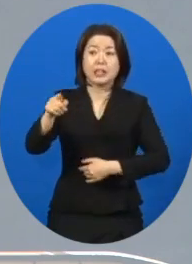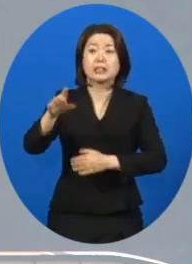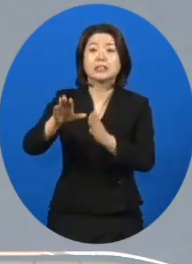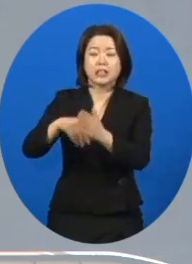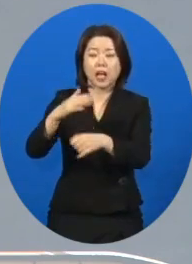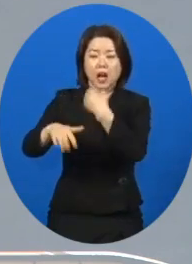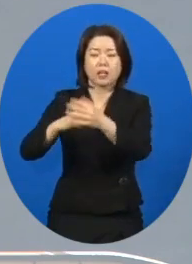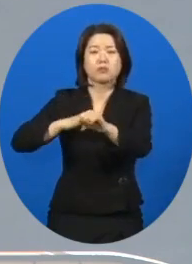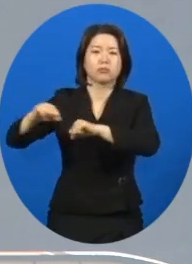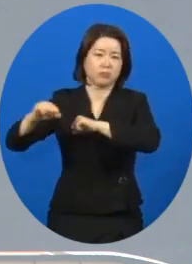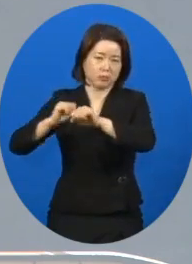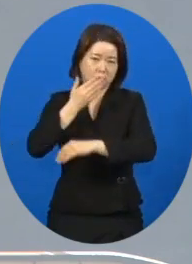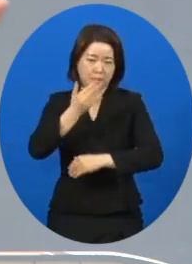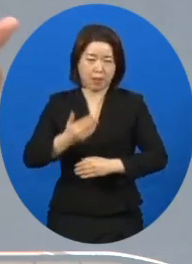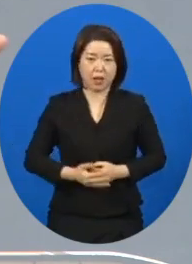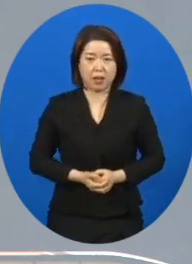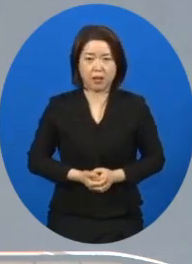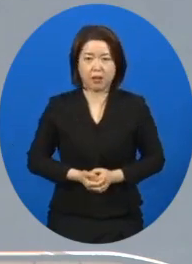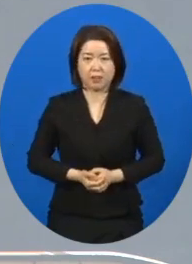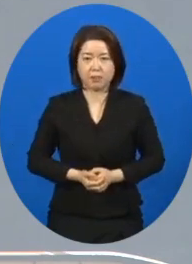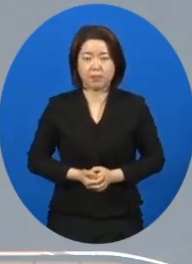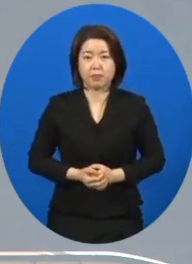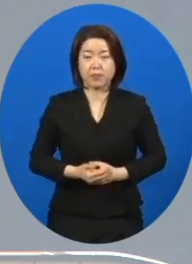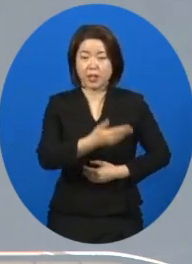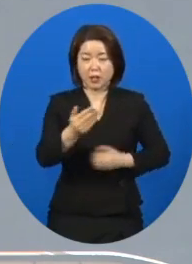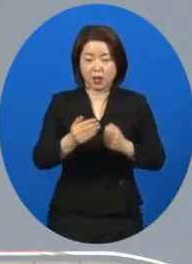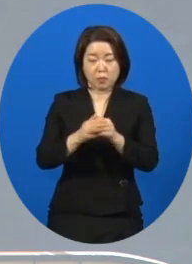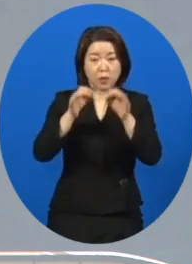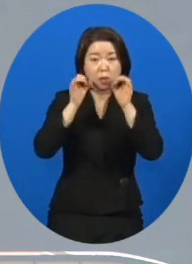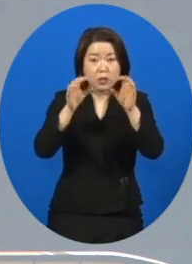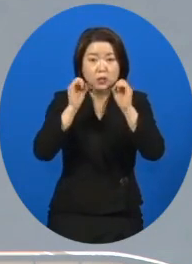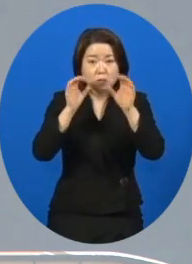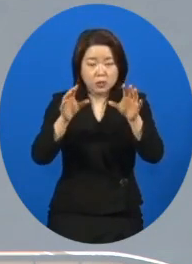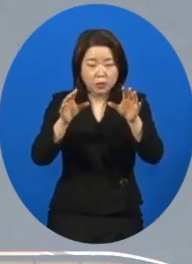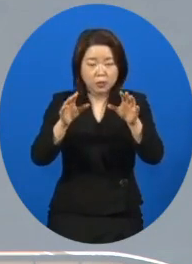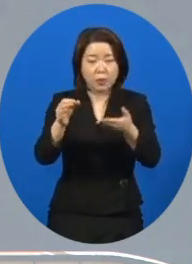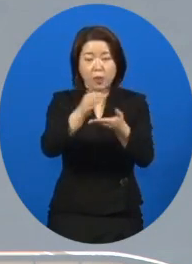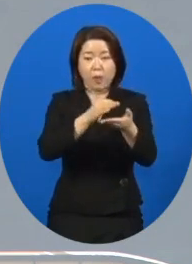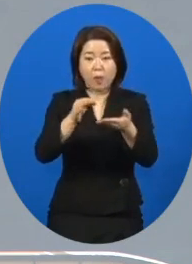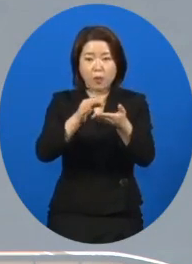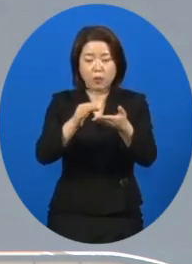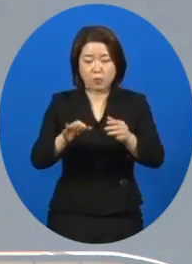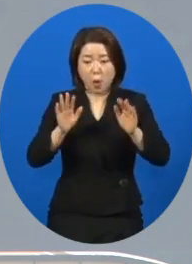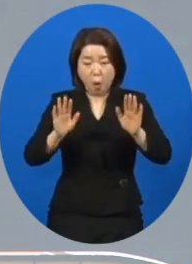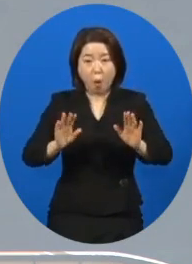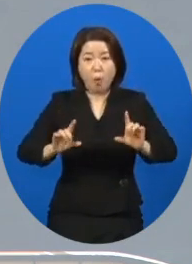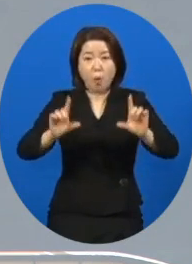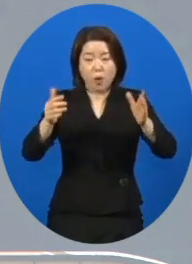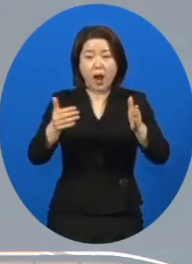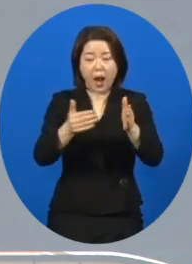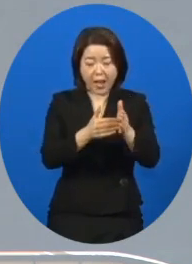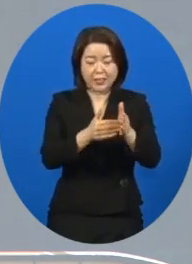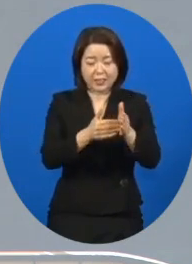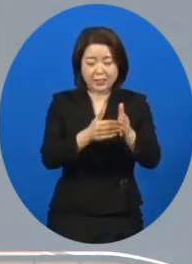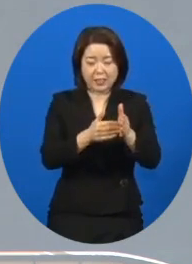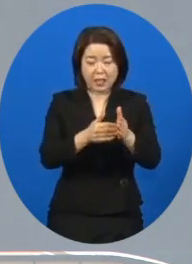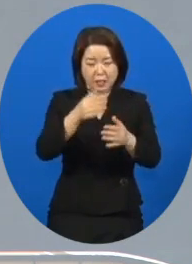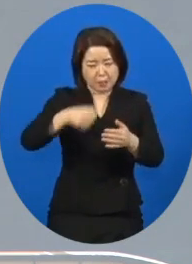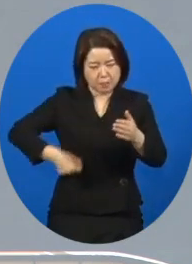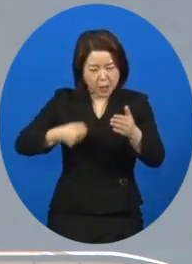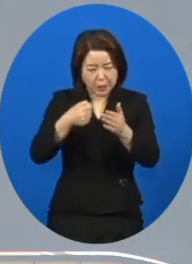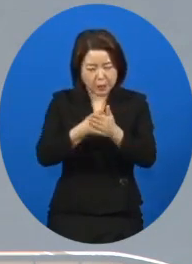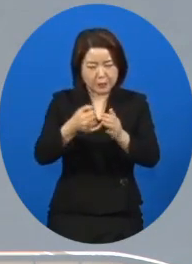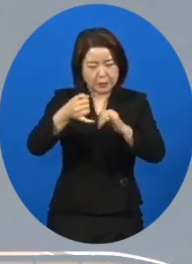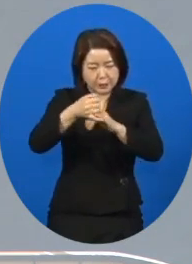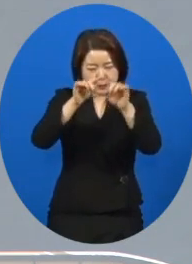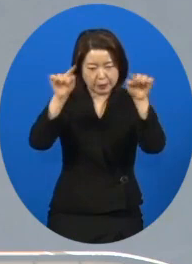알았어요. 여러분 선교헌금 오늘까지가 이제 2021년 선교헌금 작정 마지막